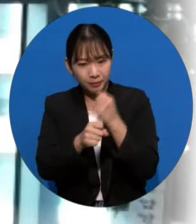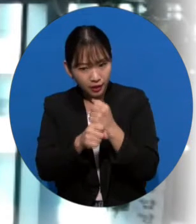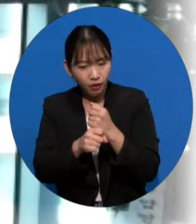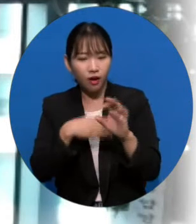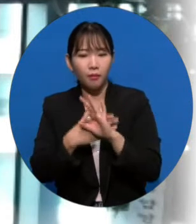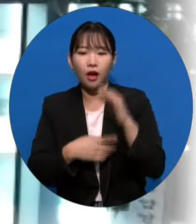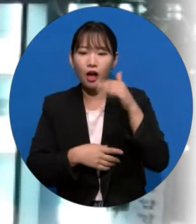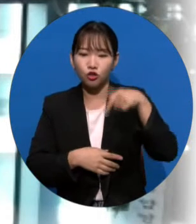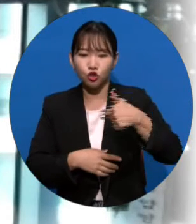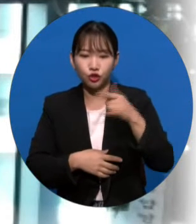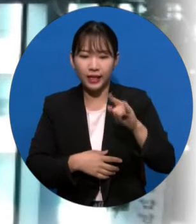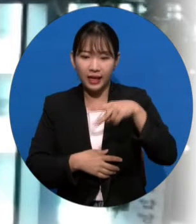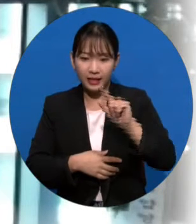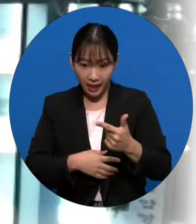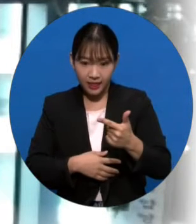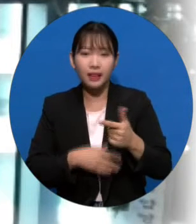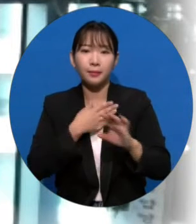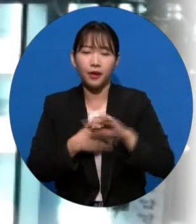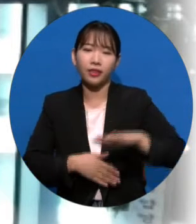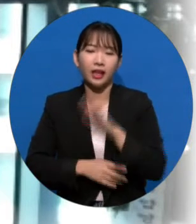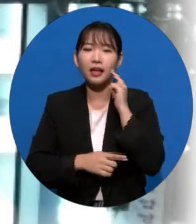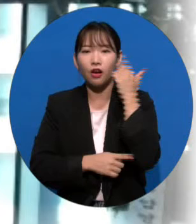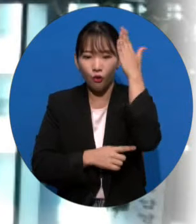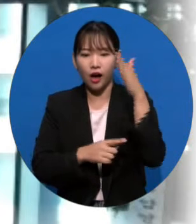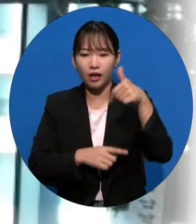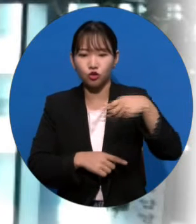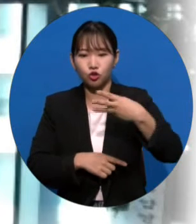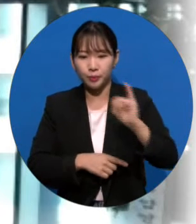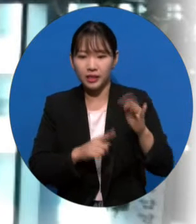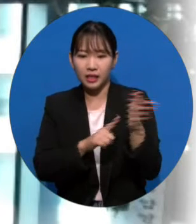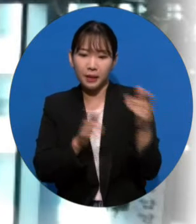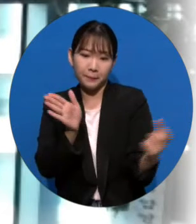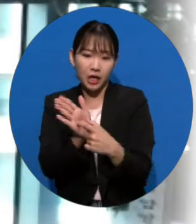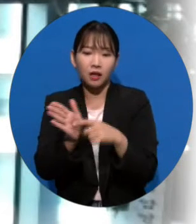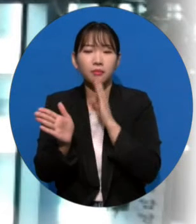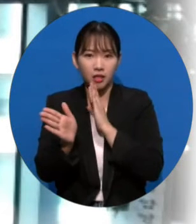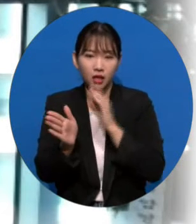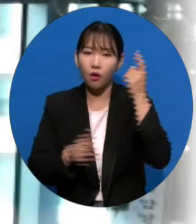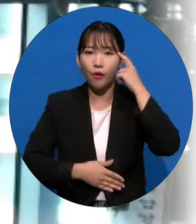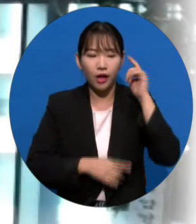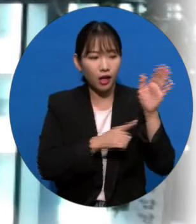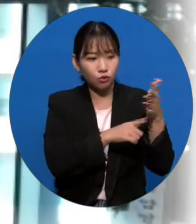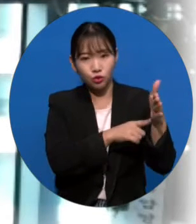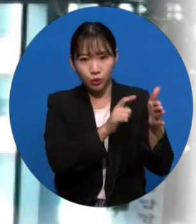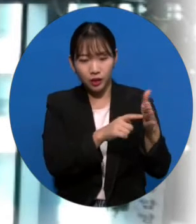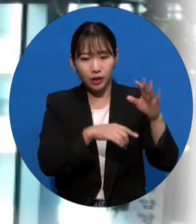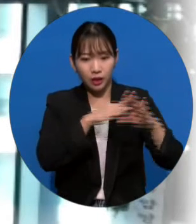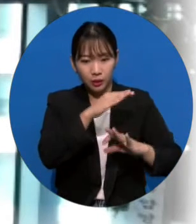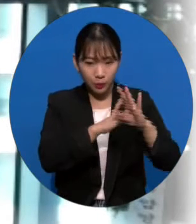되면 국내산이면 모두 영광굴비가 돼야 되는 것이 맞습니다. 왜 그러냐면 굴비는